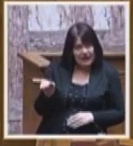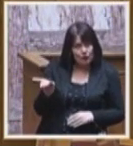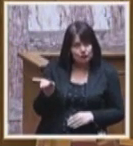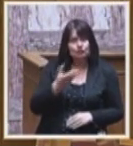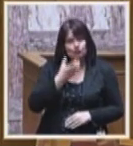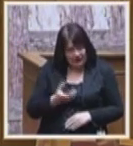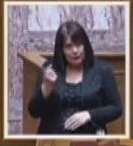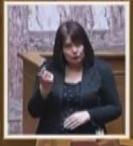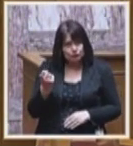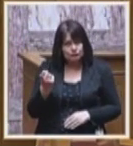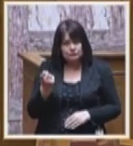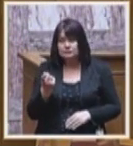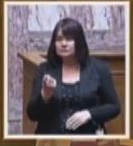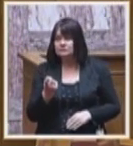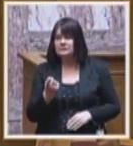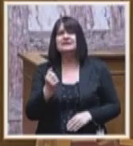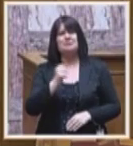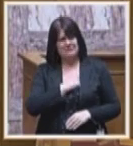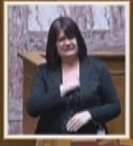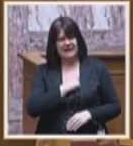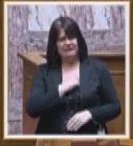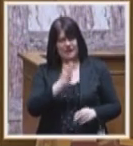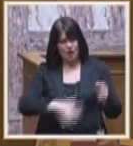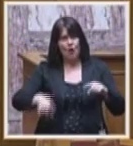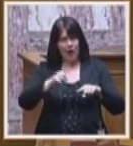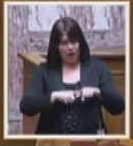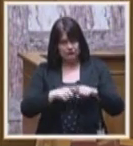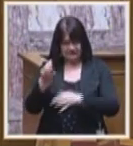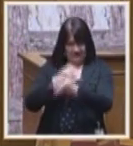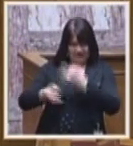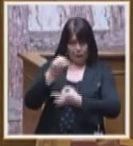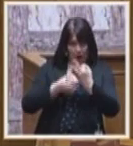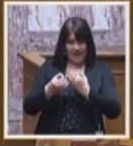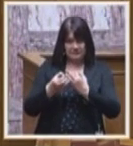Είσαστε σοβαρός. Θέλετε να σας πιστέψει ο ελληνικός λαός με αυτά τα επιχειρήματα?